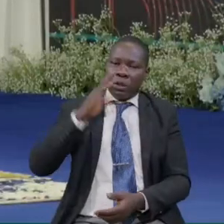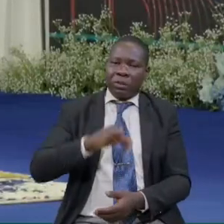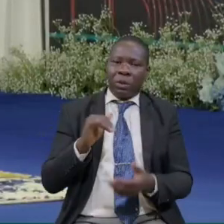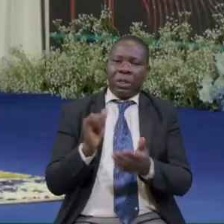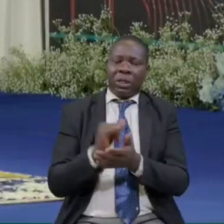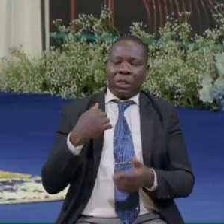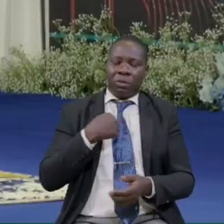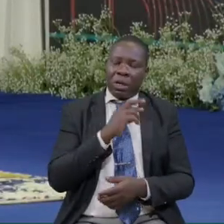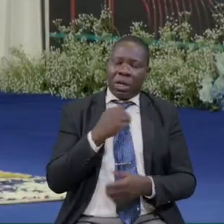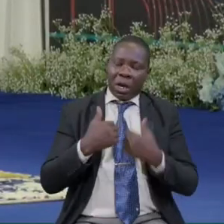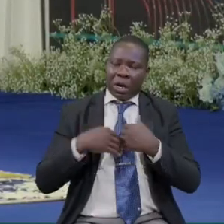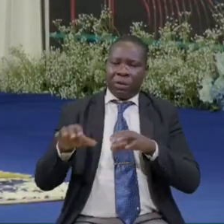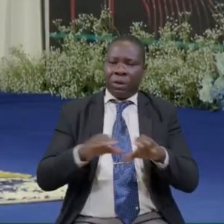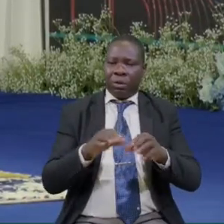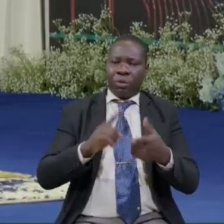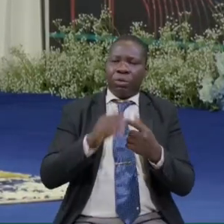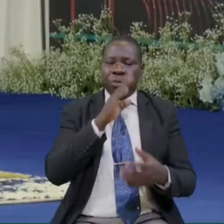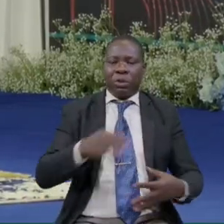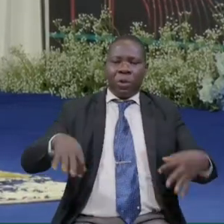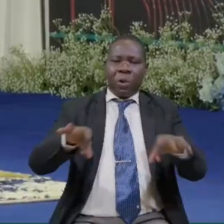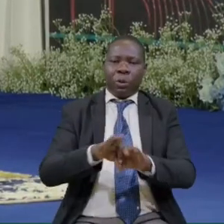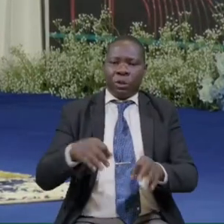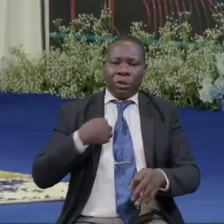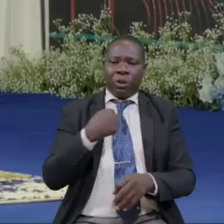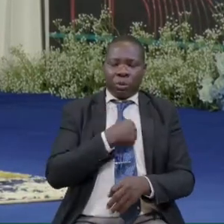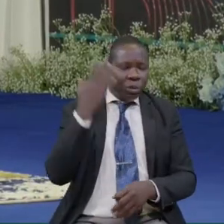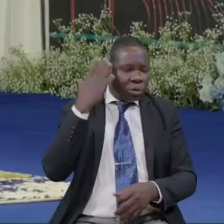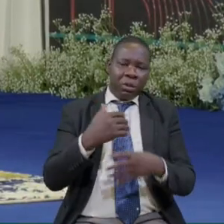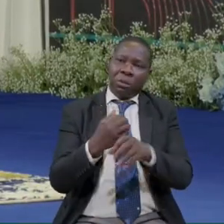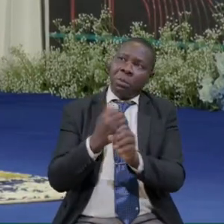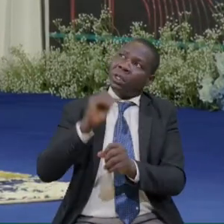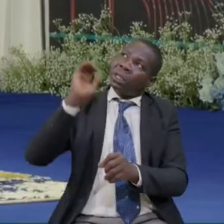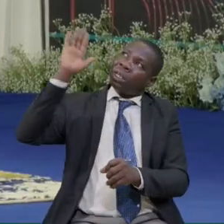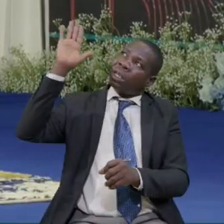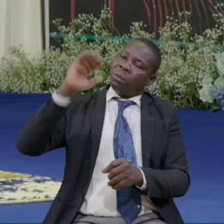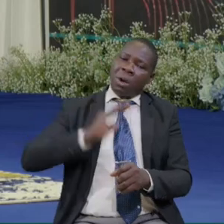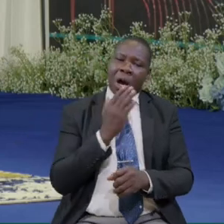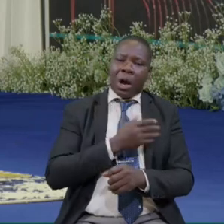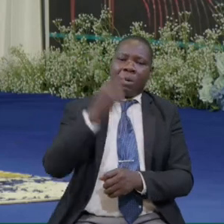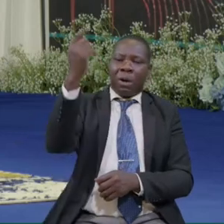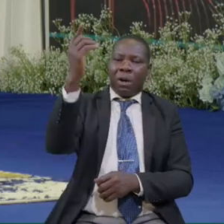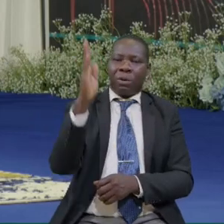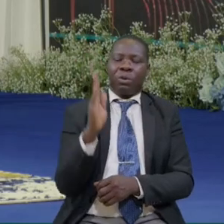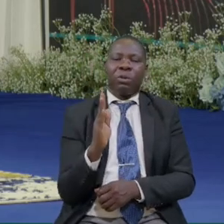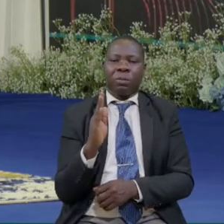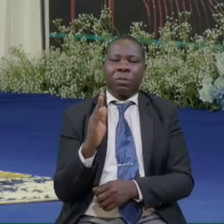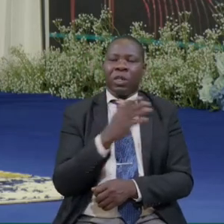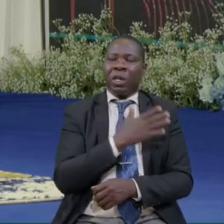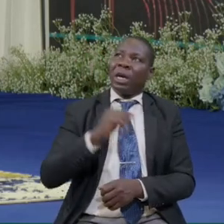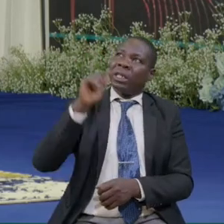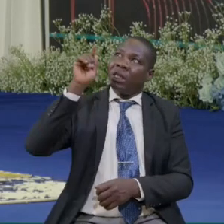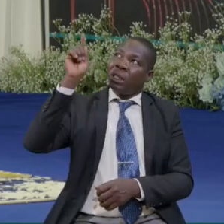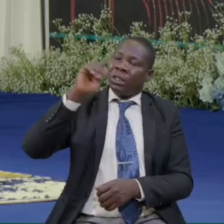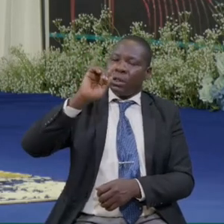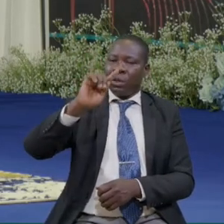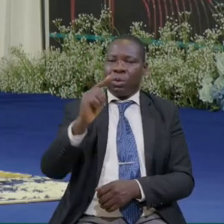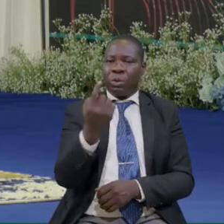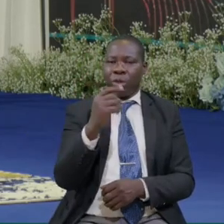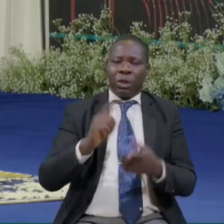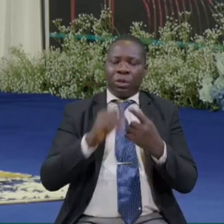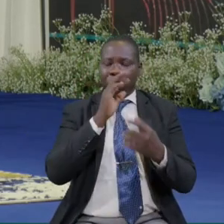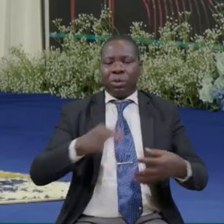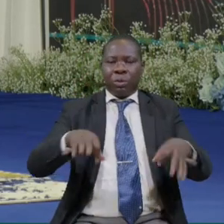le mal que nous aurons commis. Pour être digne, on fait de lui notre Dieu et lui seul pour être digne.